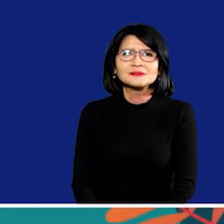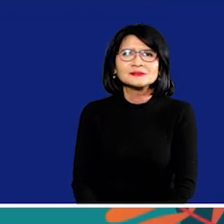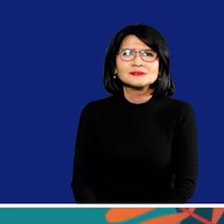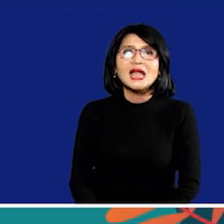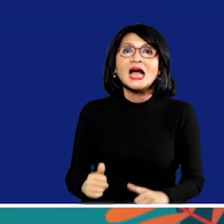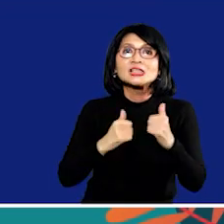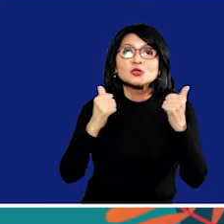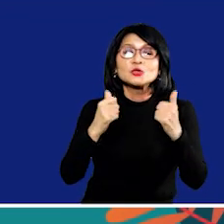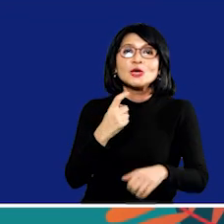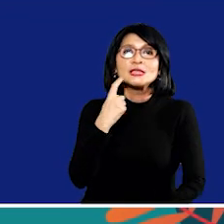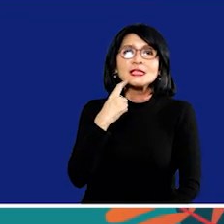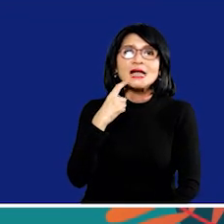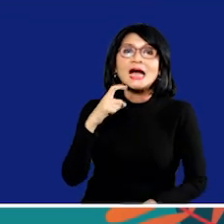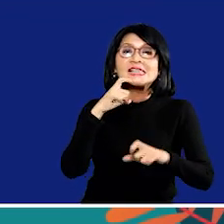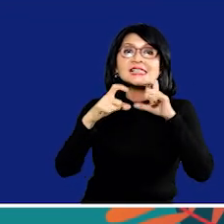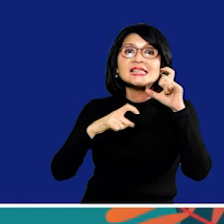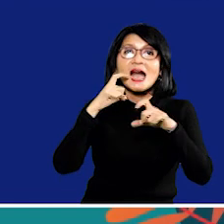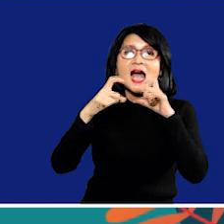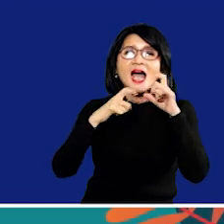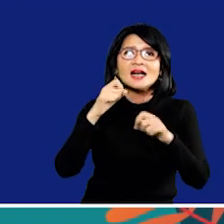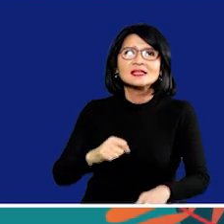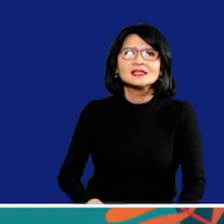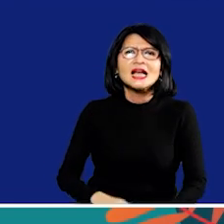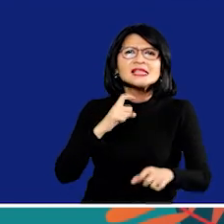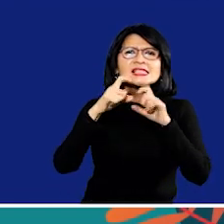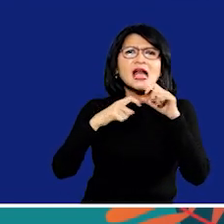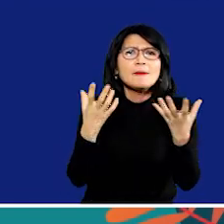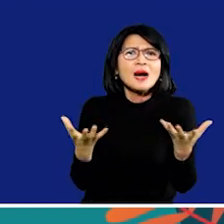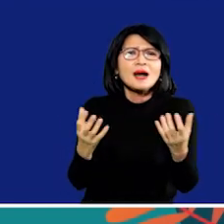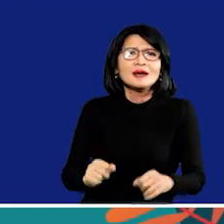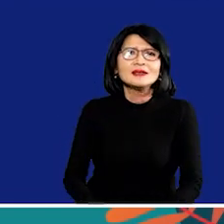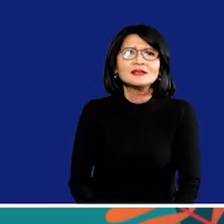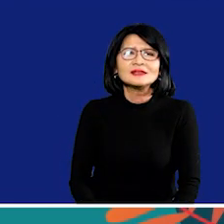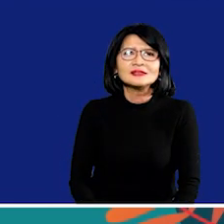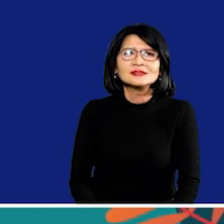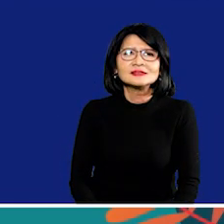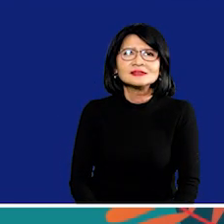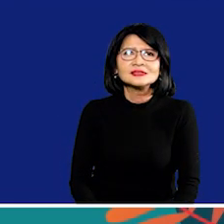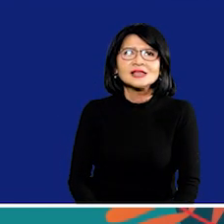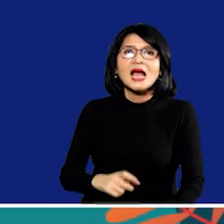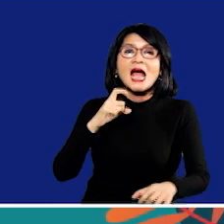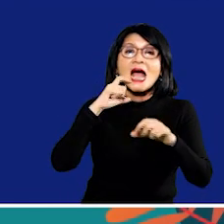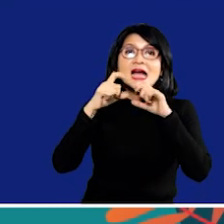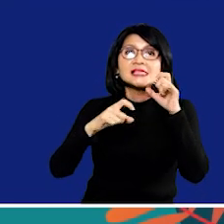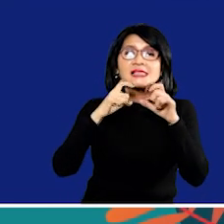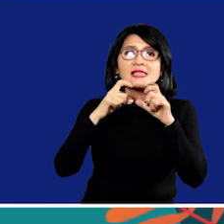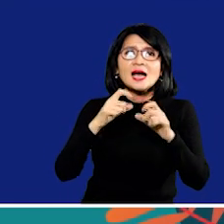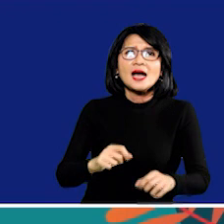nulis cerita. Nulis cerita. Ceritanya cerita apa, Selvin?